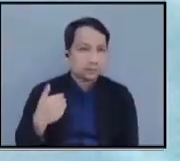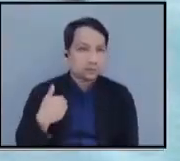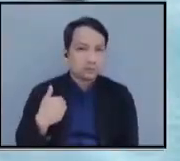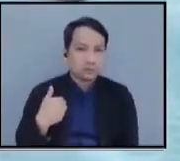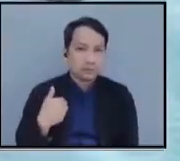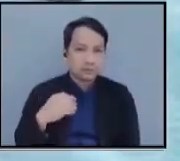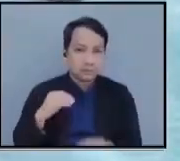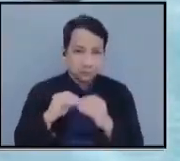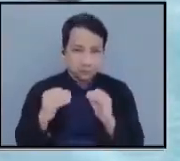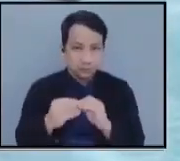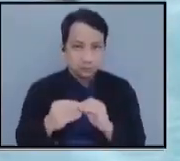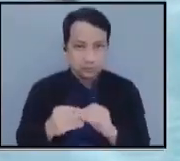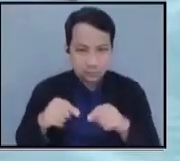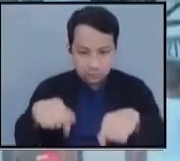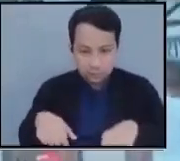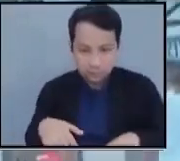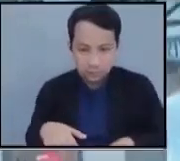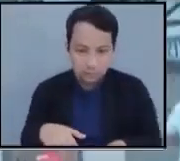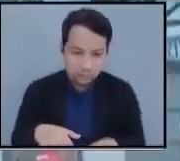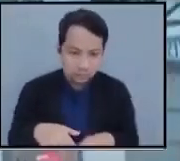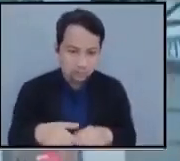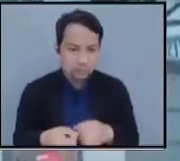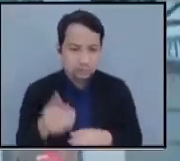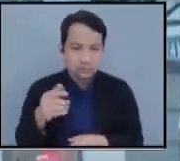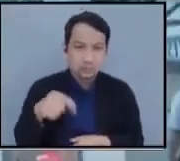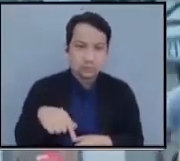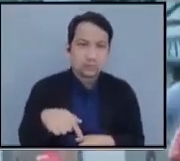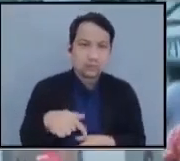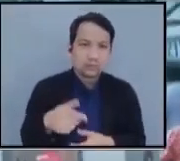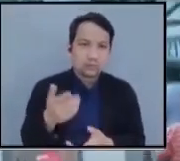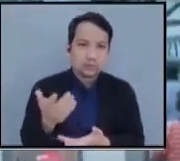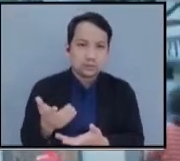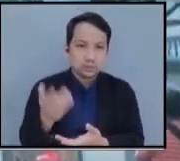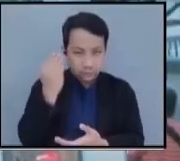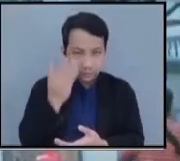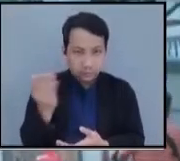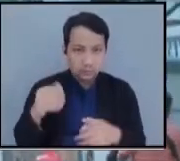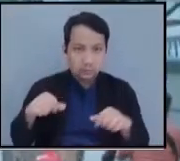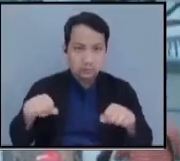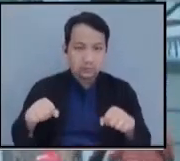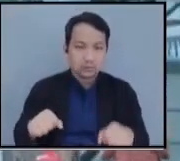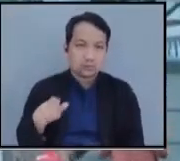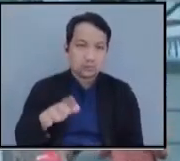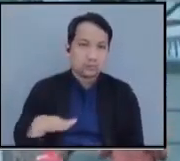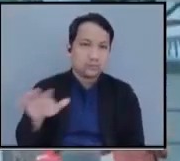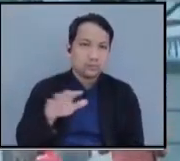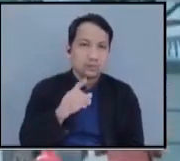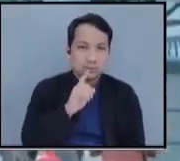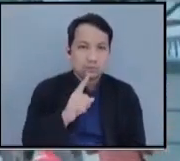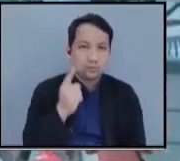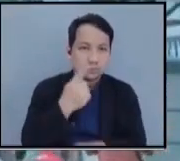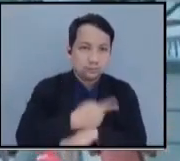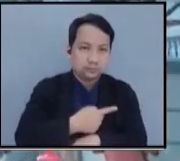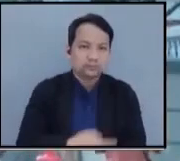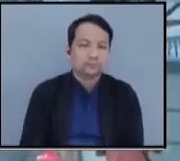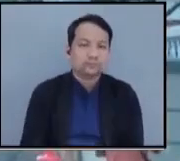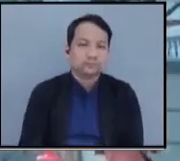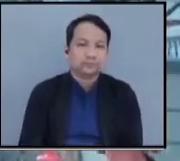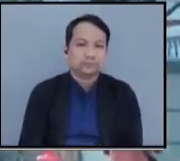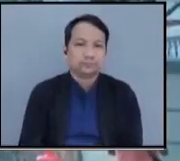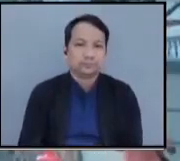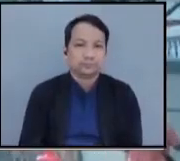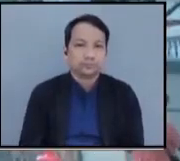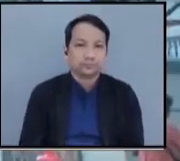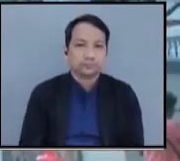scheme lifted po ang number coding scheme para sa mga tricycle sa mga nasabing araw nagpaalala rin ng PNP sa mga